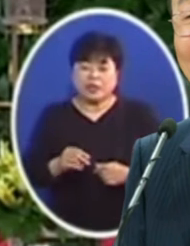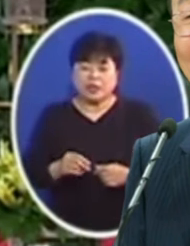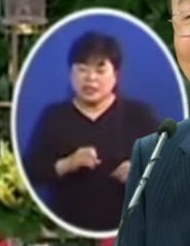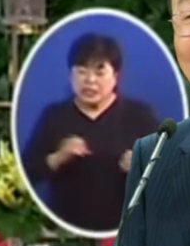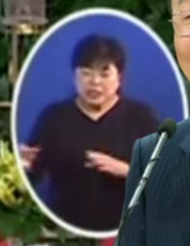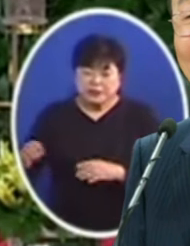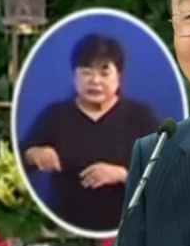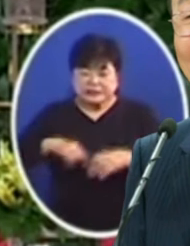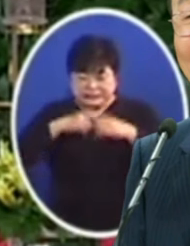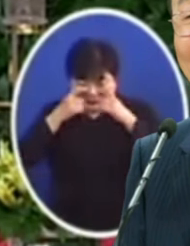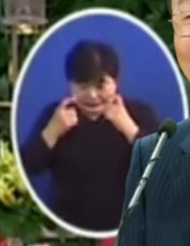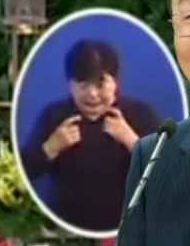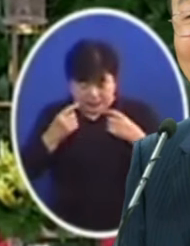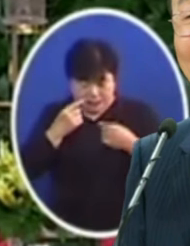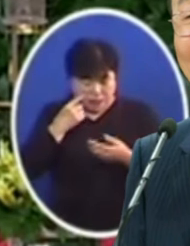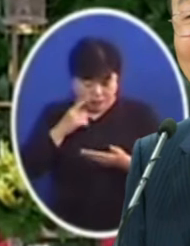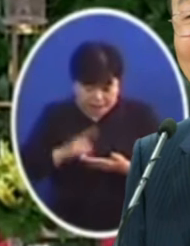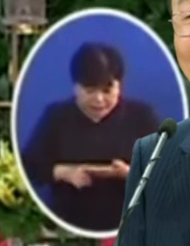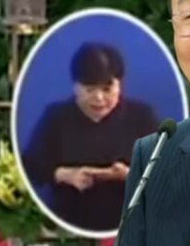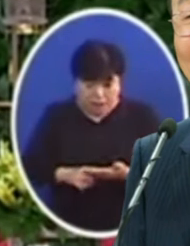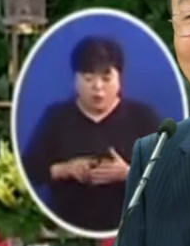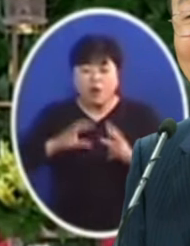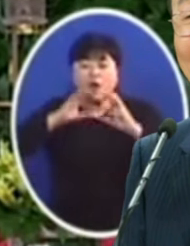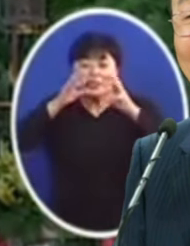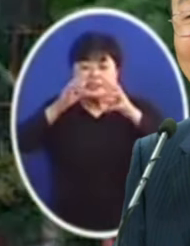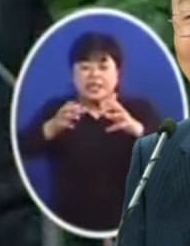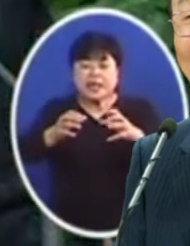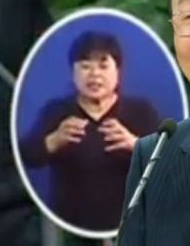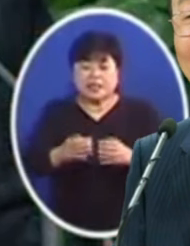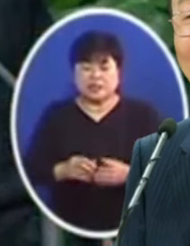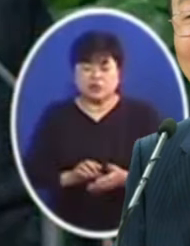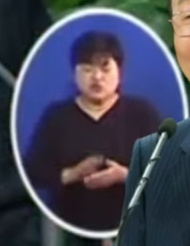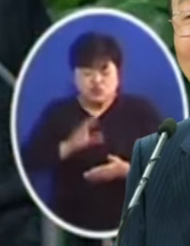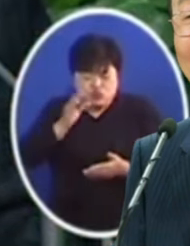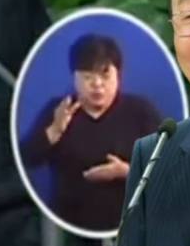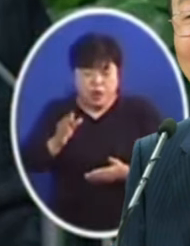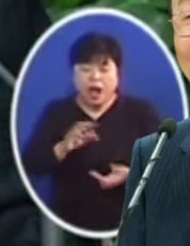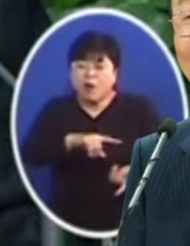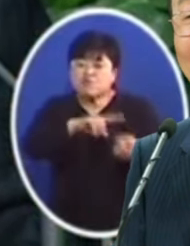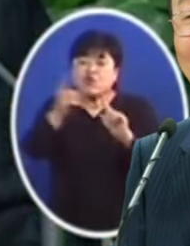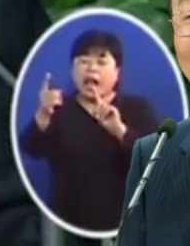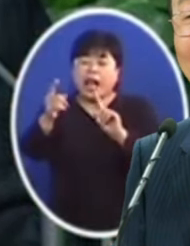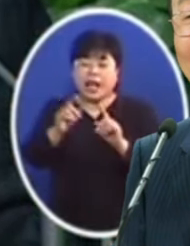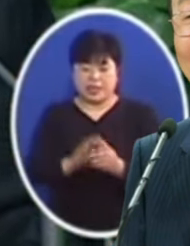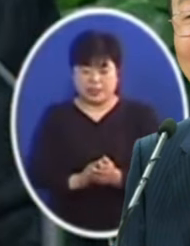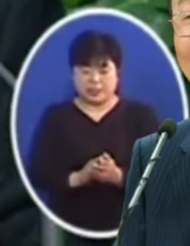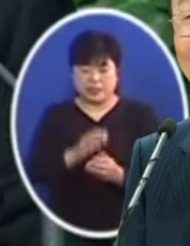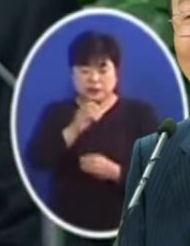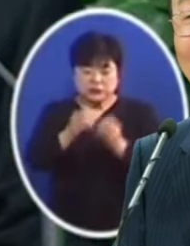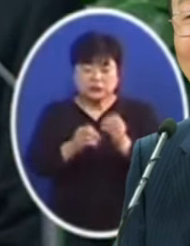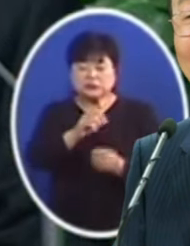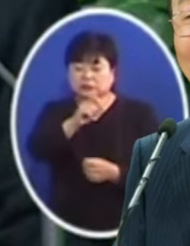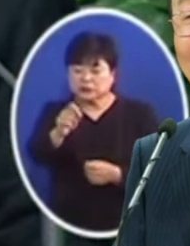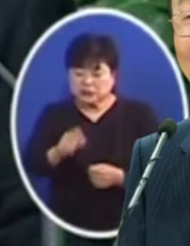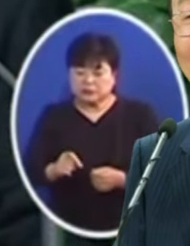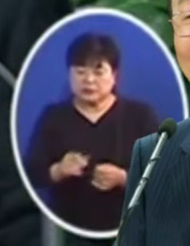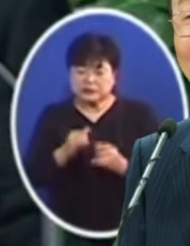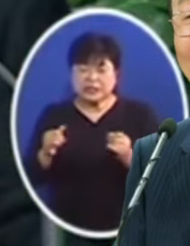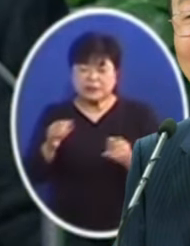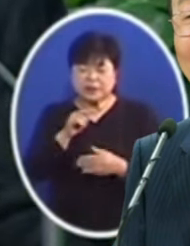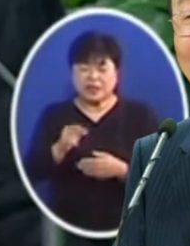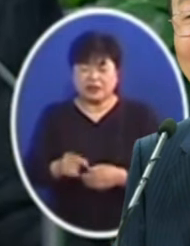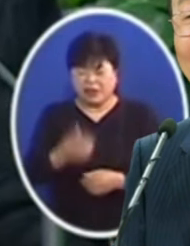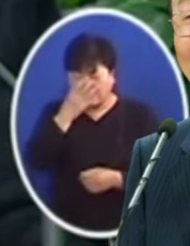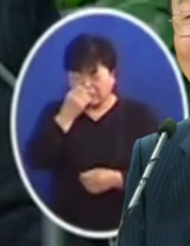난 다음 세계적으로 유명한 소설인 부활이라는 소설을 적었습니다. 사람이 그 안에 쓰레기로 가득 차